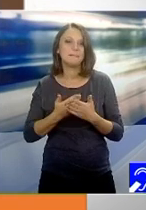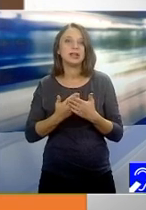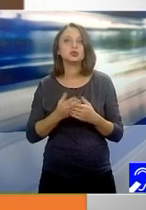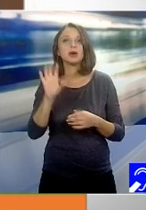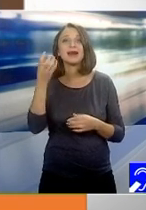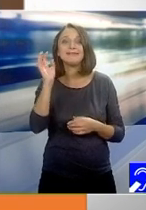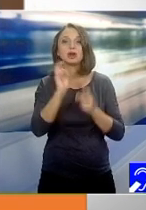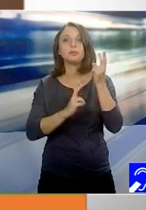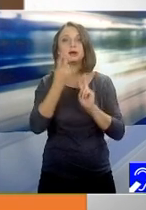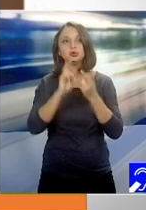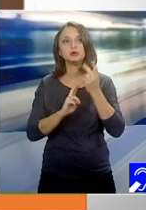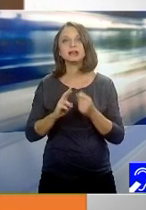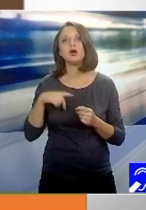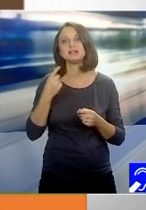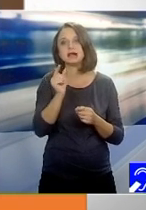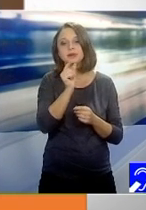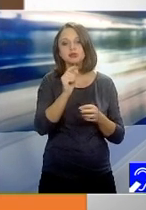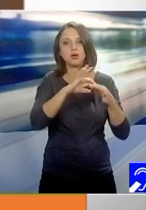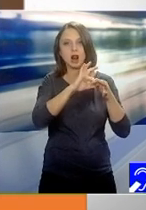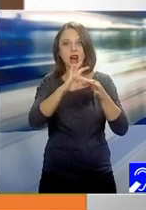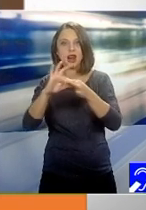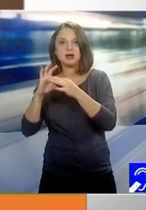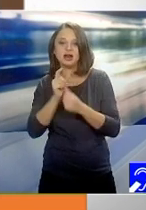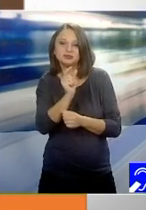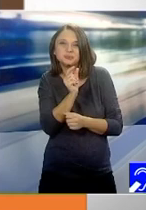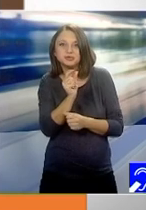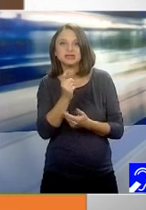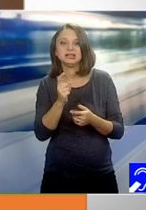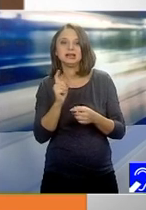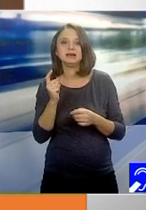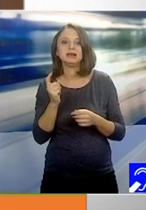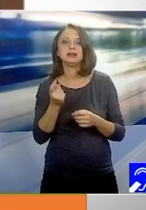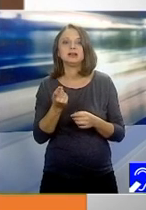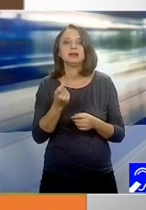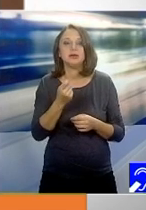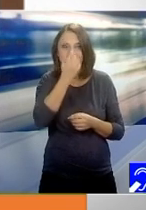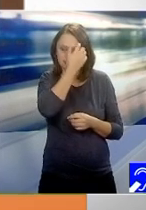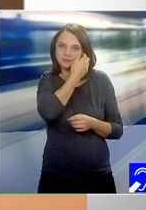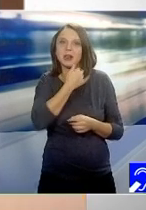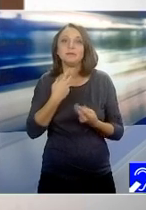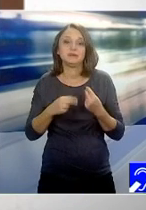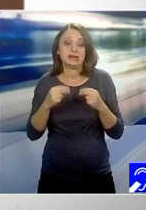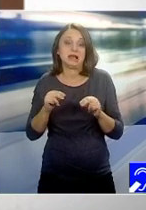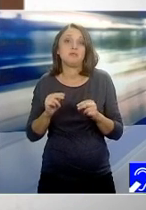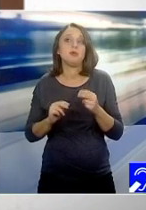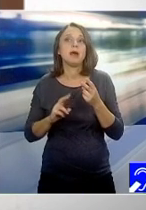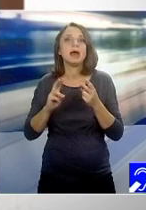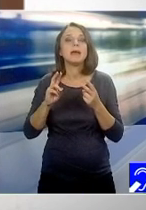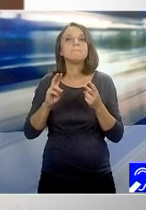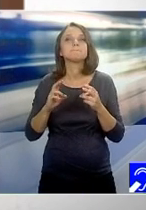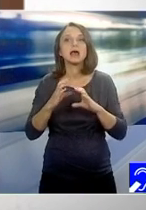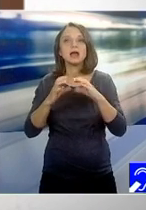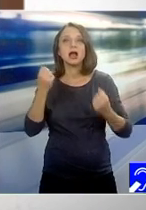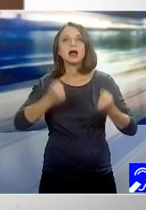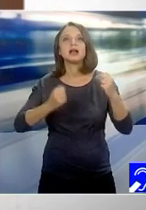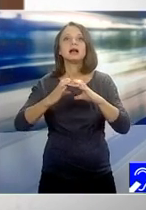pe transportul, pe drumuri publice, unde circulă mijloace matriculate, că pe drumul forestier sunt camioane nematriculate, legea